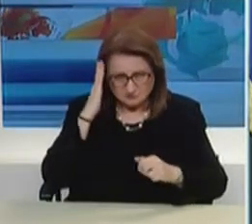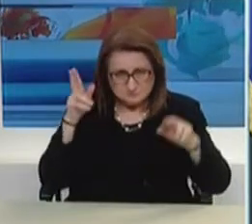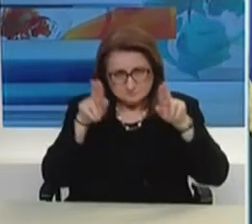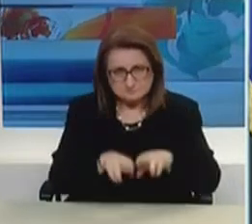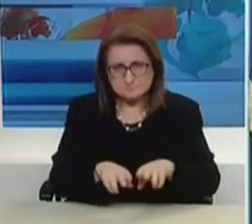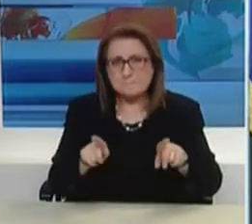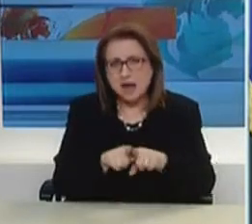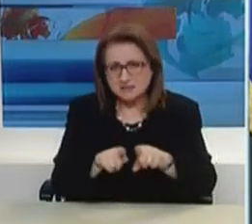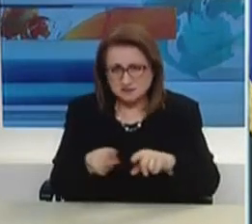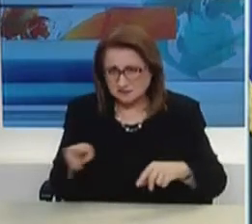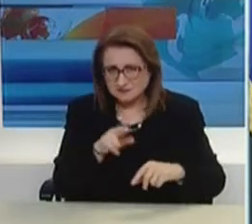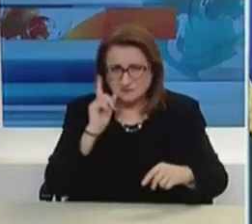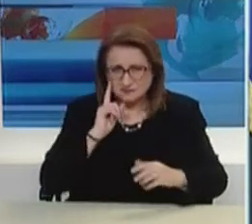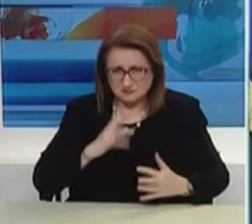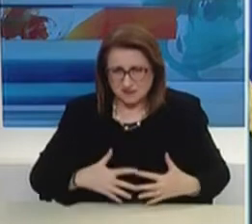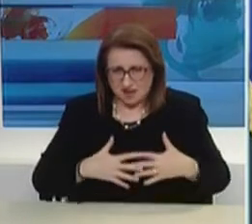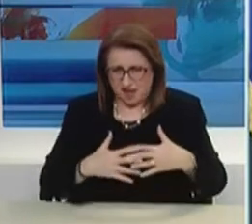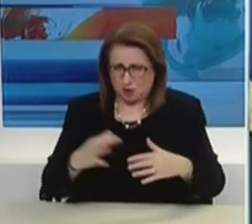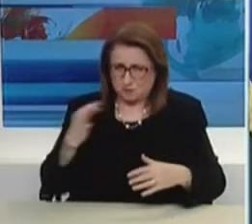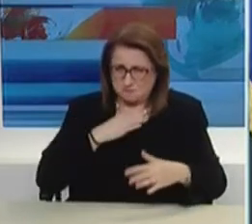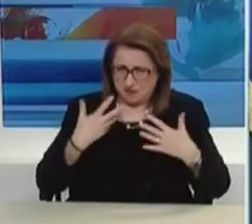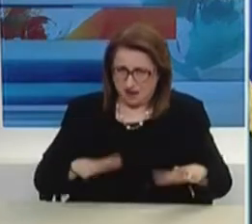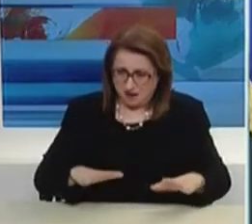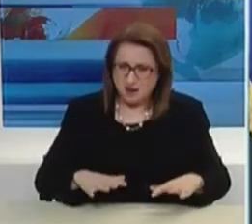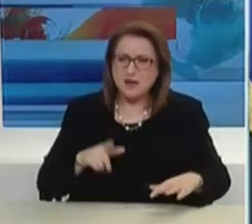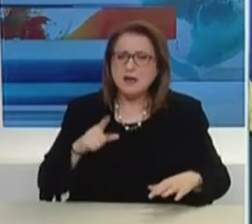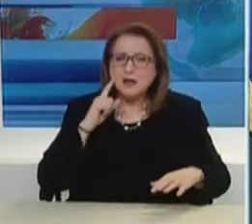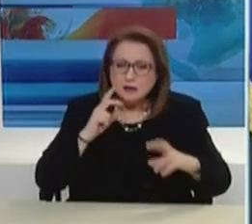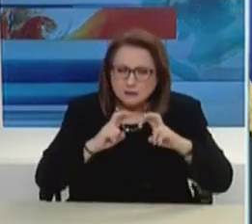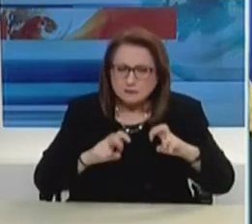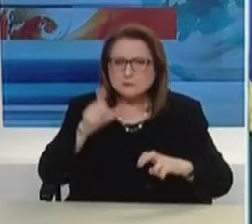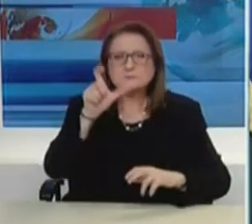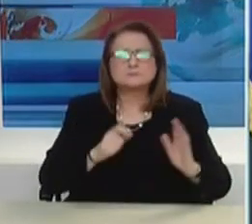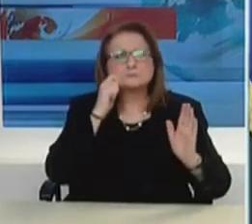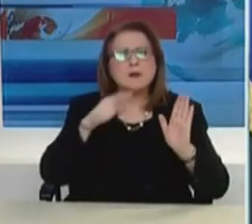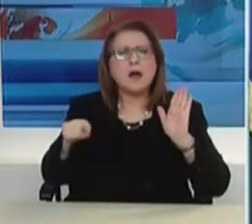γυναίκα, το οποίο σύμφωνα με τα αποτελέσματα του εργαστηριακού ελέγχου δεν είναι φορέας του ιού.